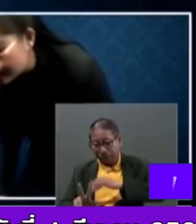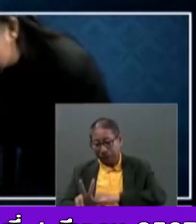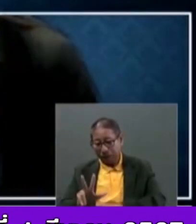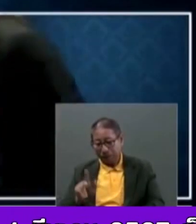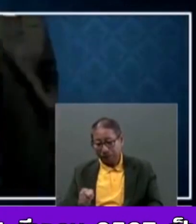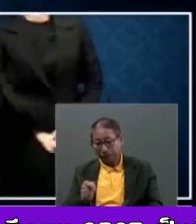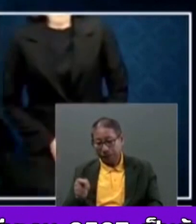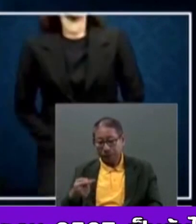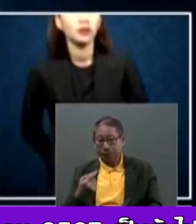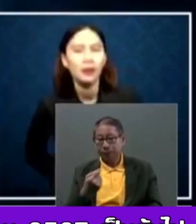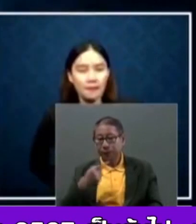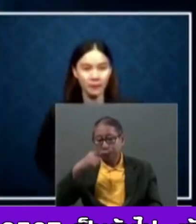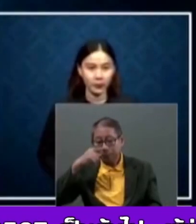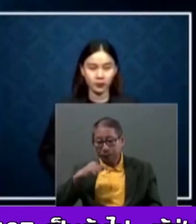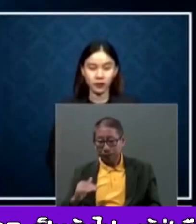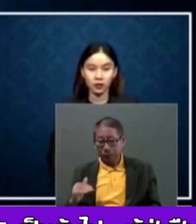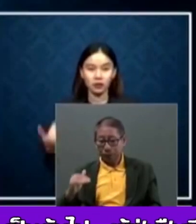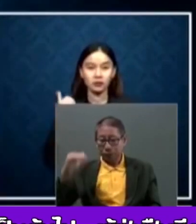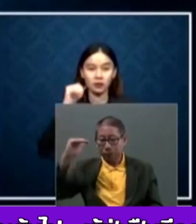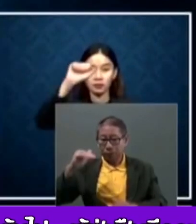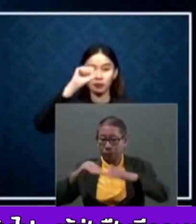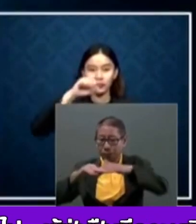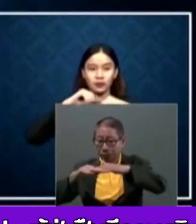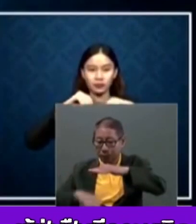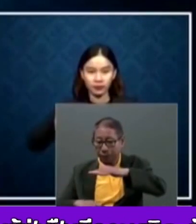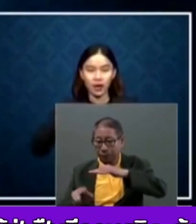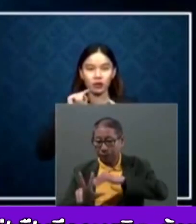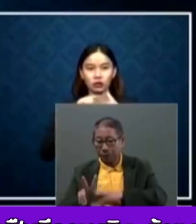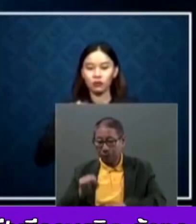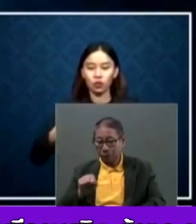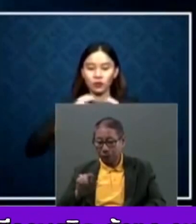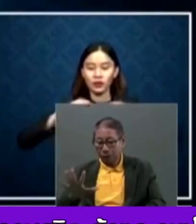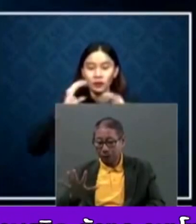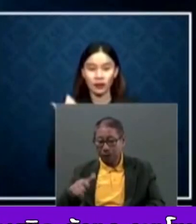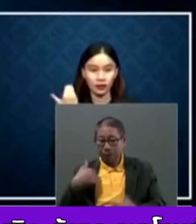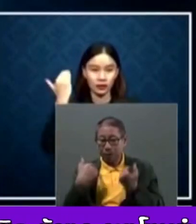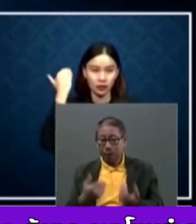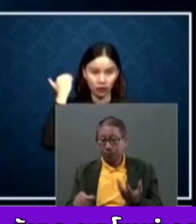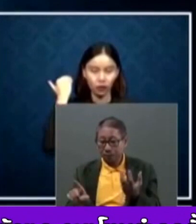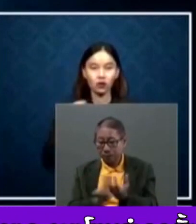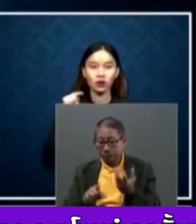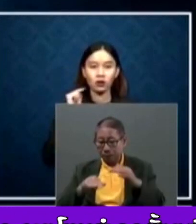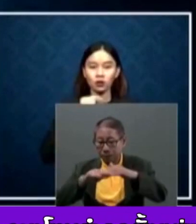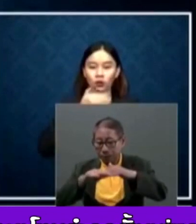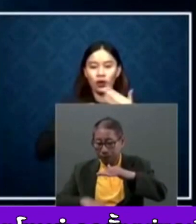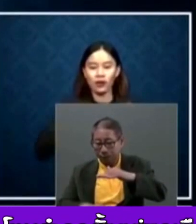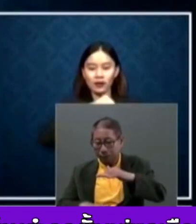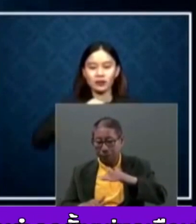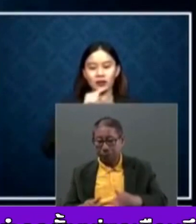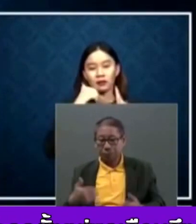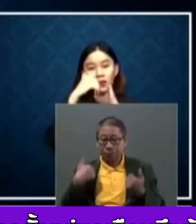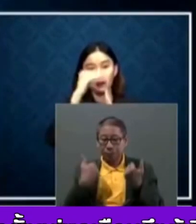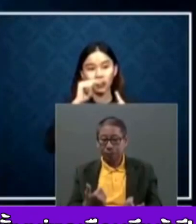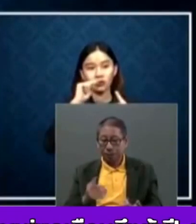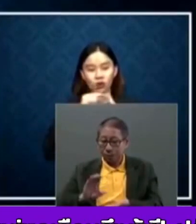ยุทธศาสตร์ชาตินะครับเช่นแนวทางการดำเนินการตามแผนปฏิรรูปประเทศของรัฐบาลในการพัฒนาเศรษฐกิจสังคมและ